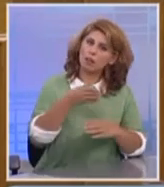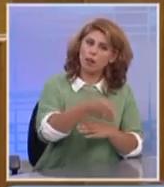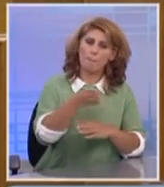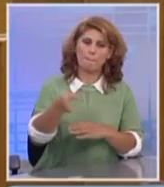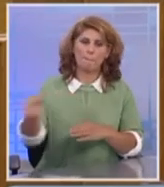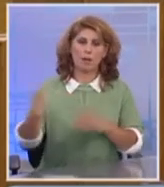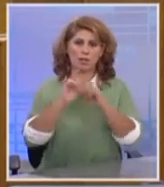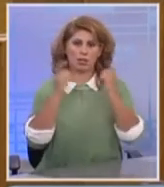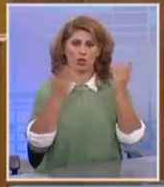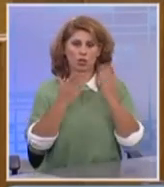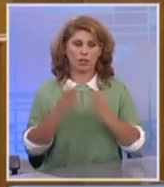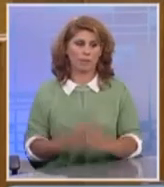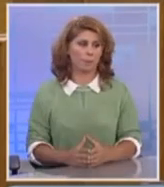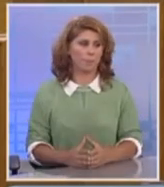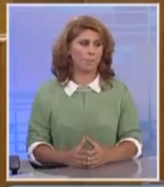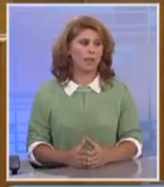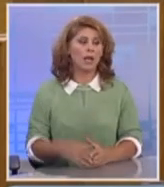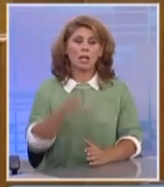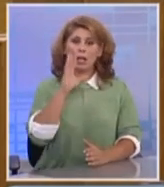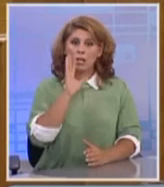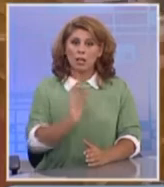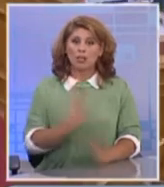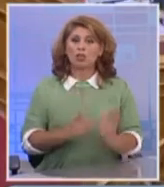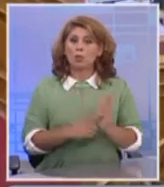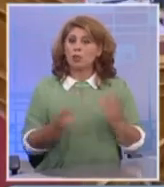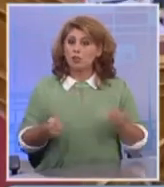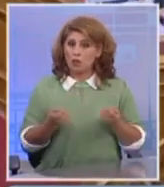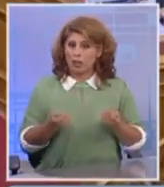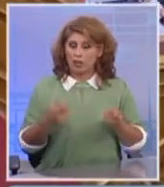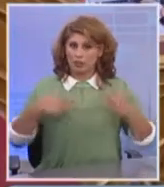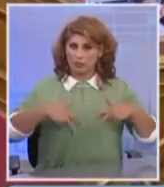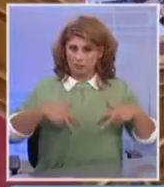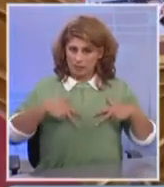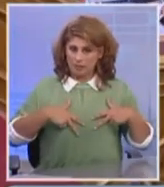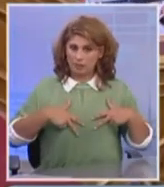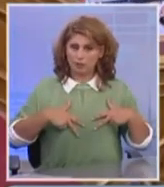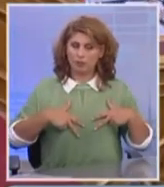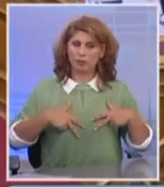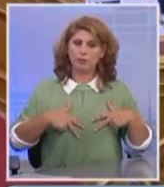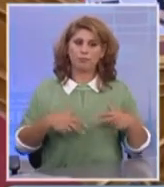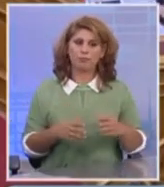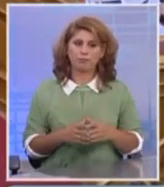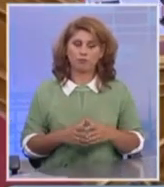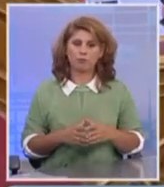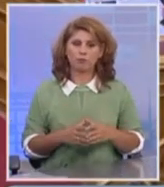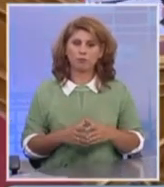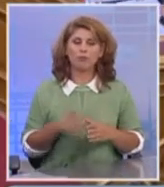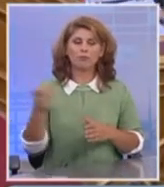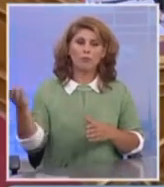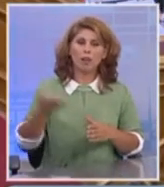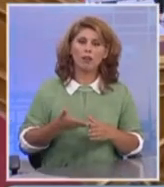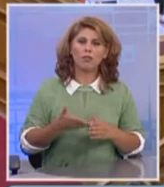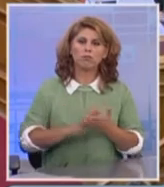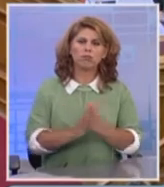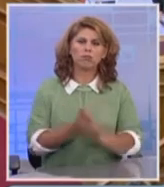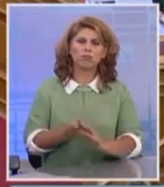σχολεία. Κυριολεκτικά, το νομοθετικό έργο της κυβέρνησής σας έρχεται να αποτελειώσει τα